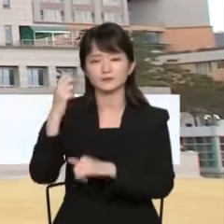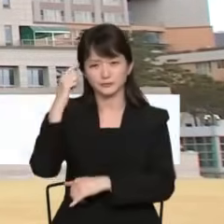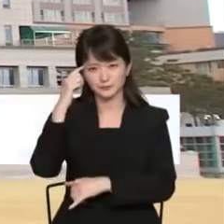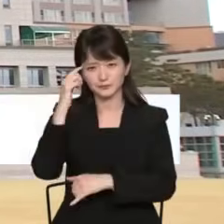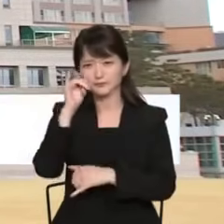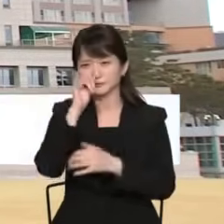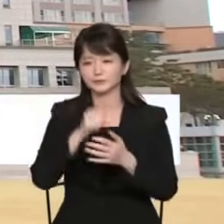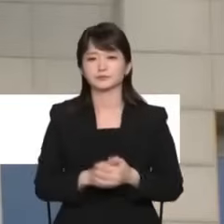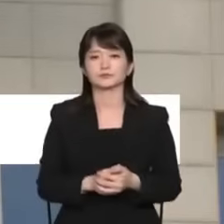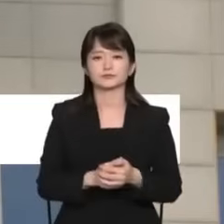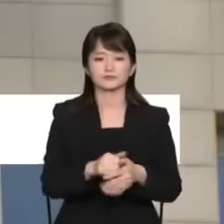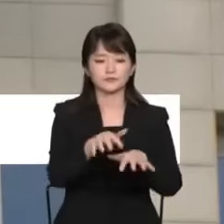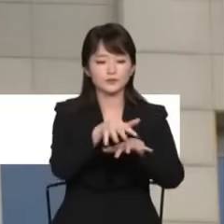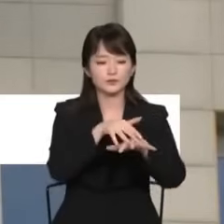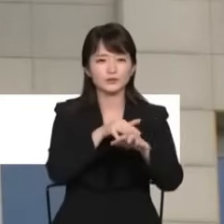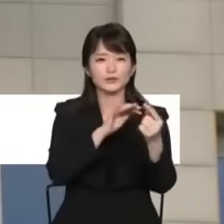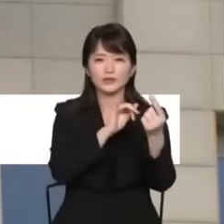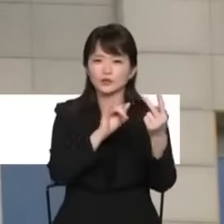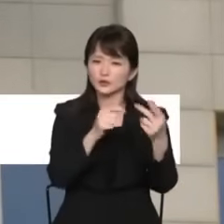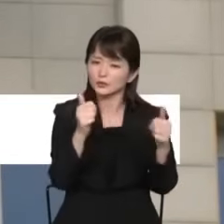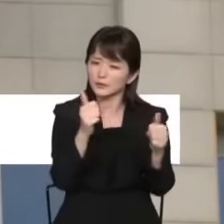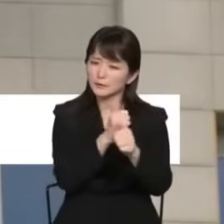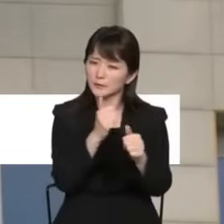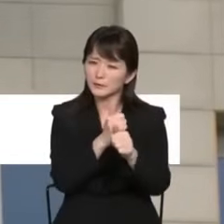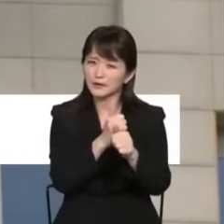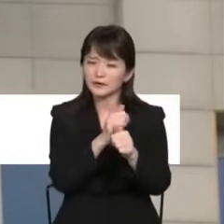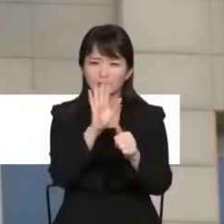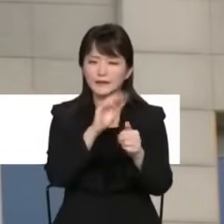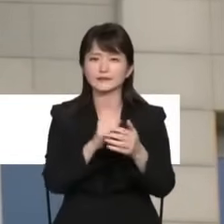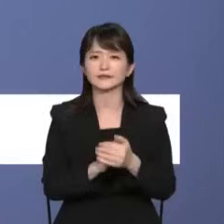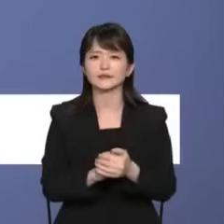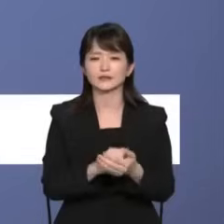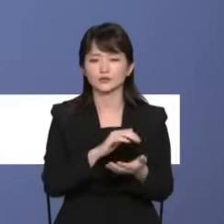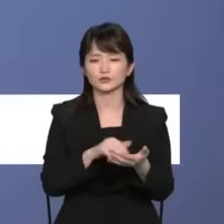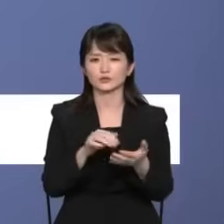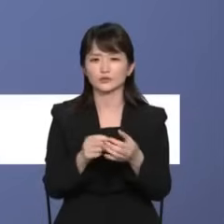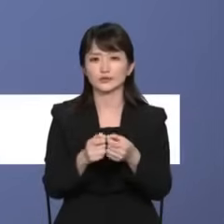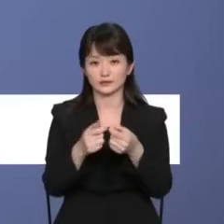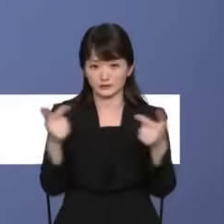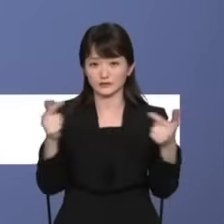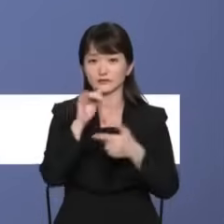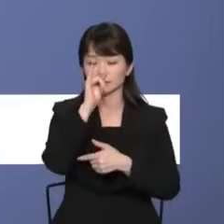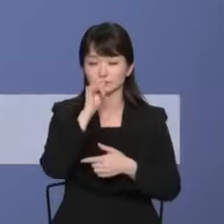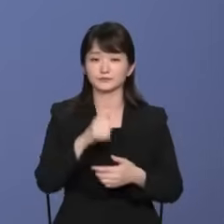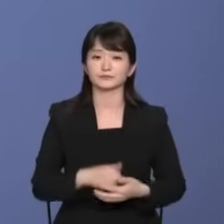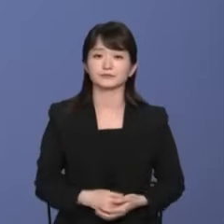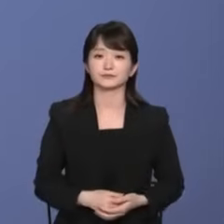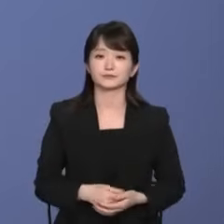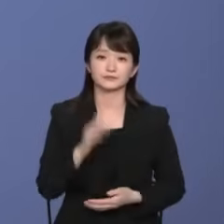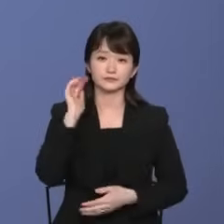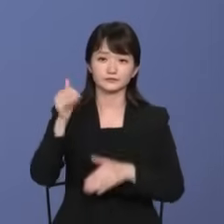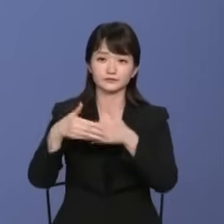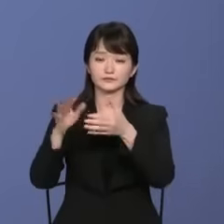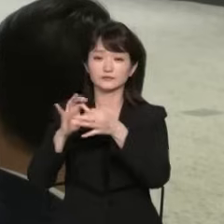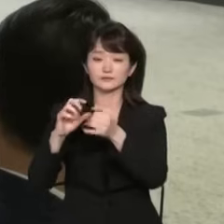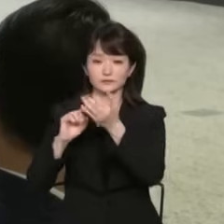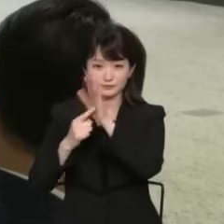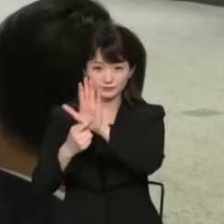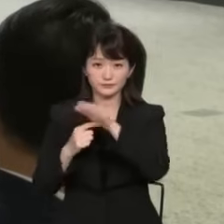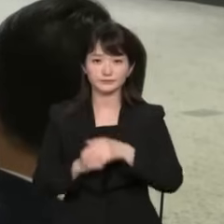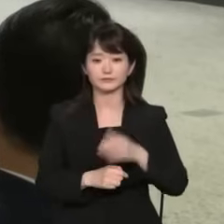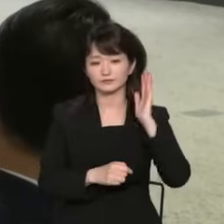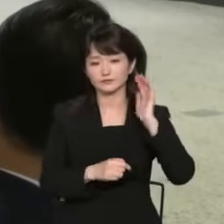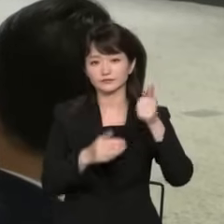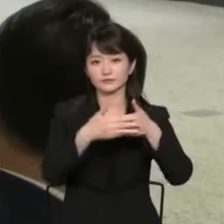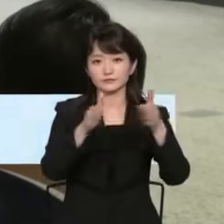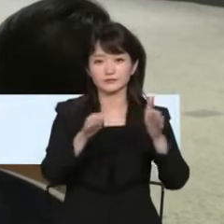명 그만두는 걸로는 안 된다는 의견이 있는 만큼 교체 폭이 커질 가능성도 있습니다. 대통령실 관계자는